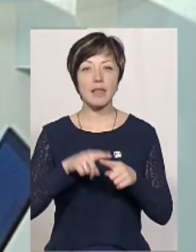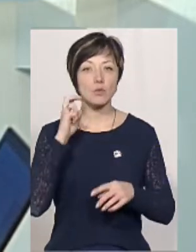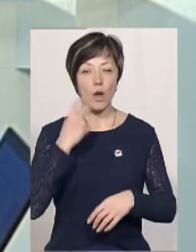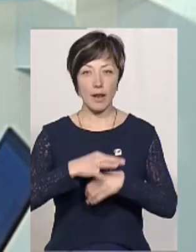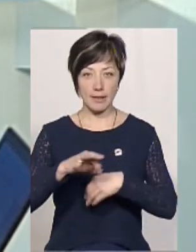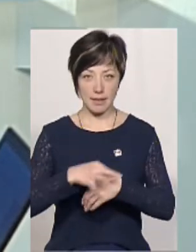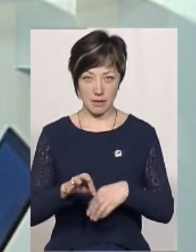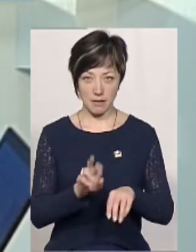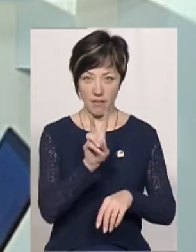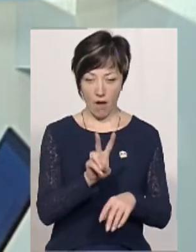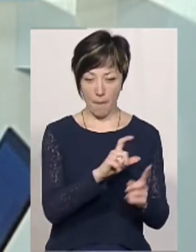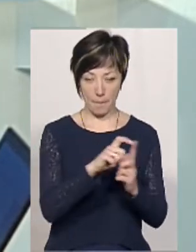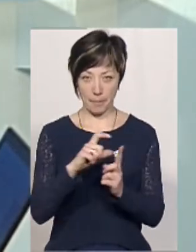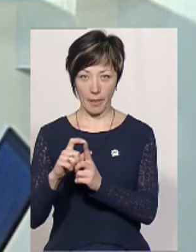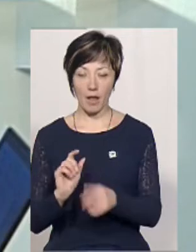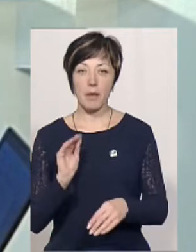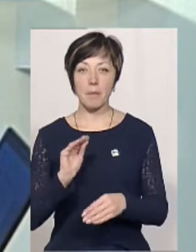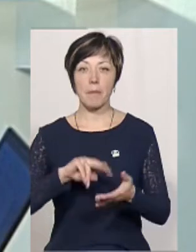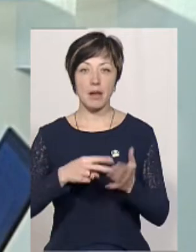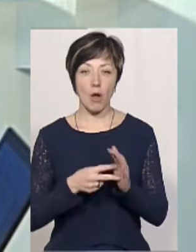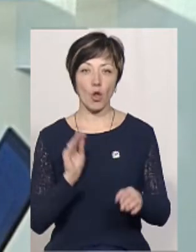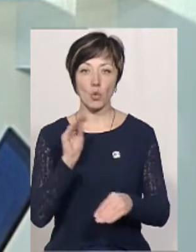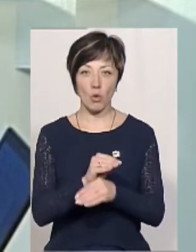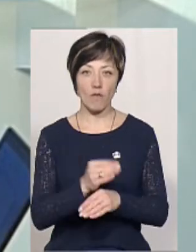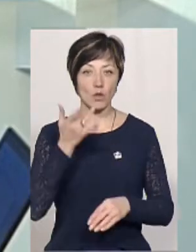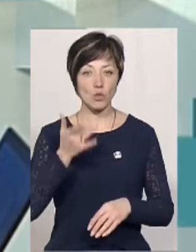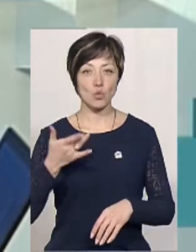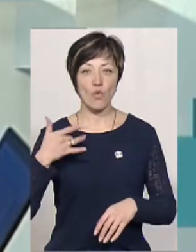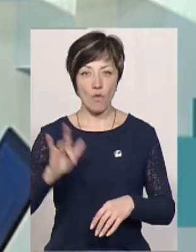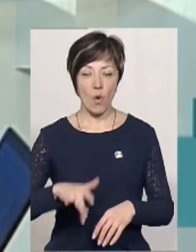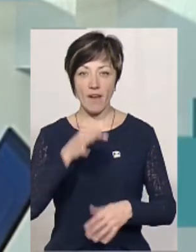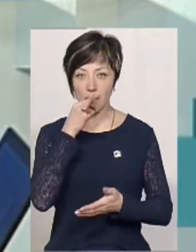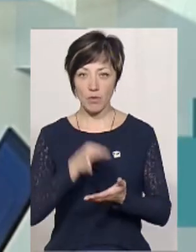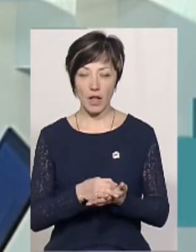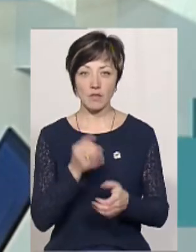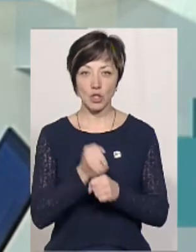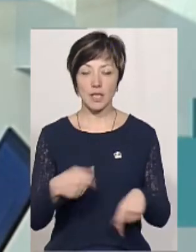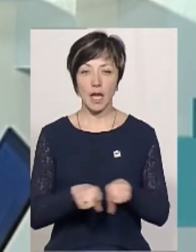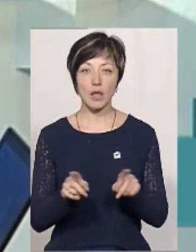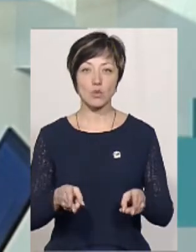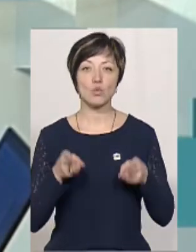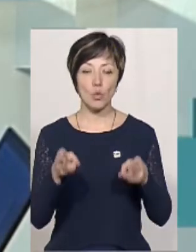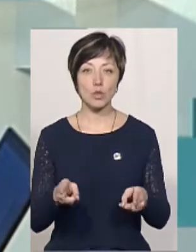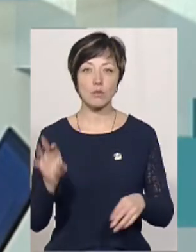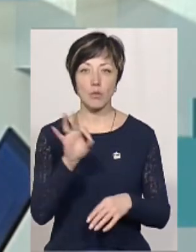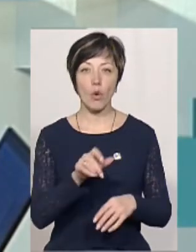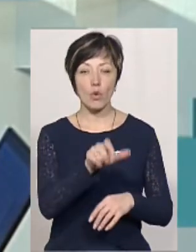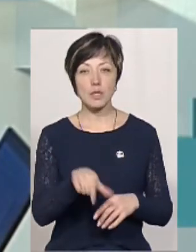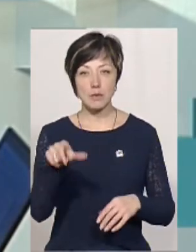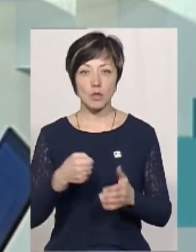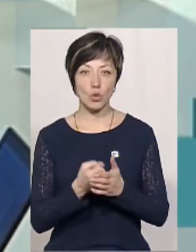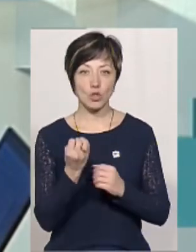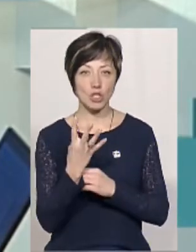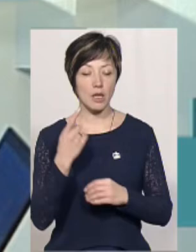того, передбачена додаткова, така більш сувора відповідальність для тих осіб, які вчинили такі злочини з приводу осіб